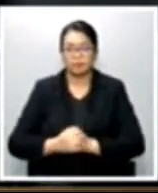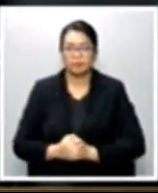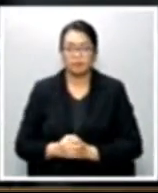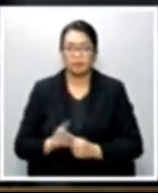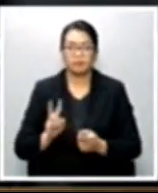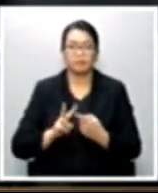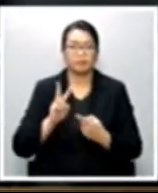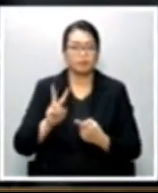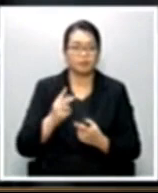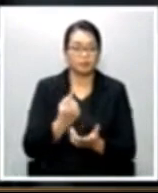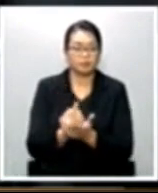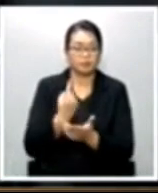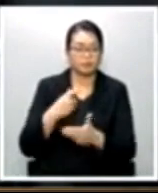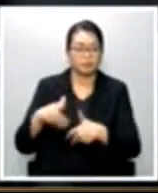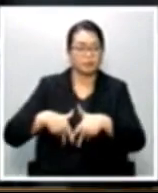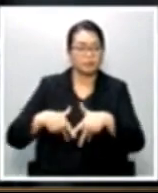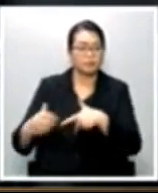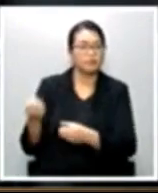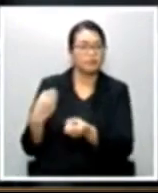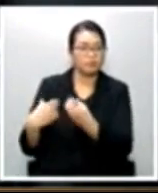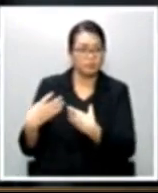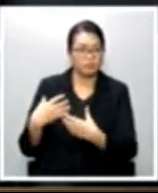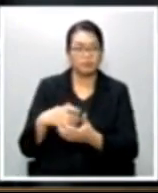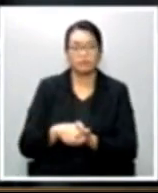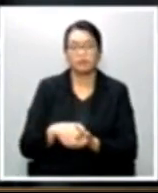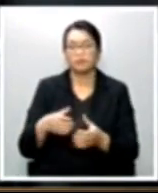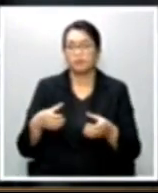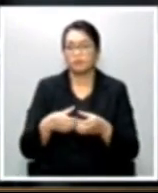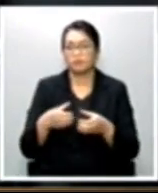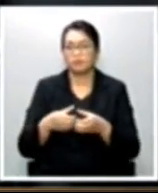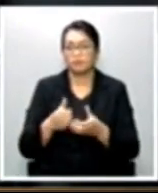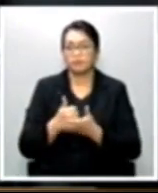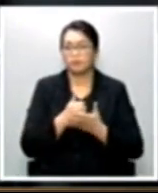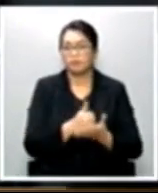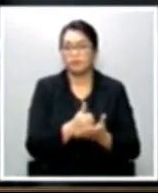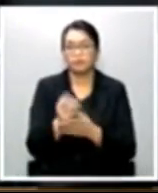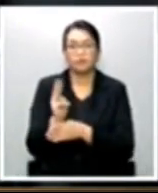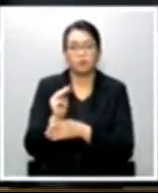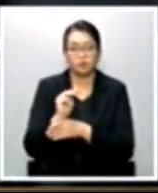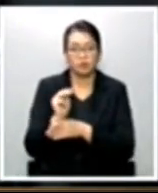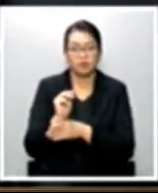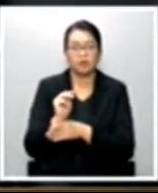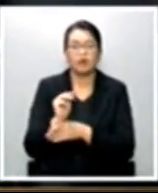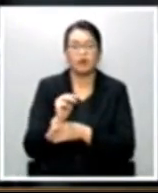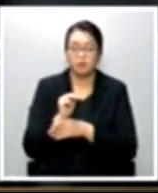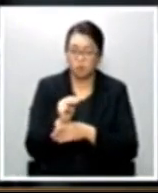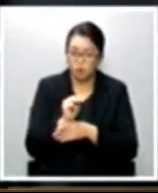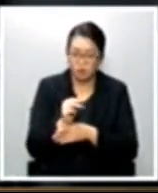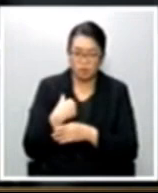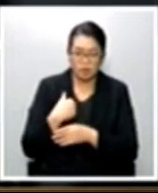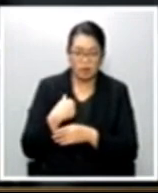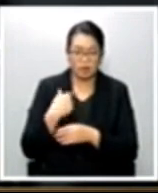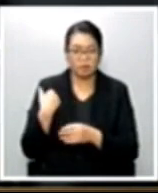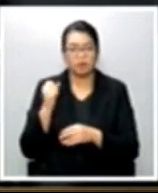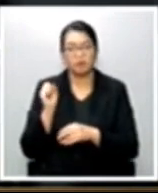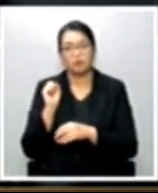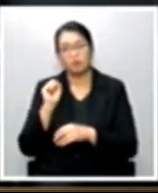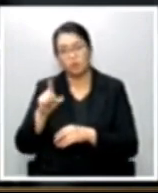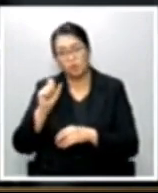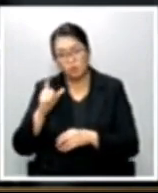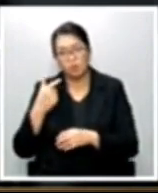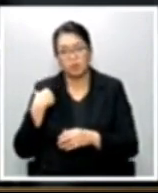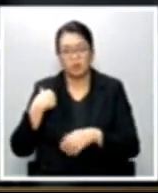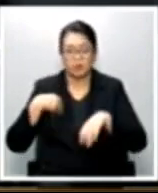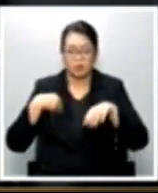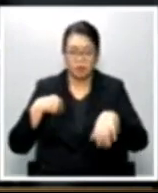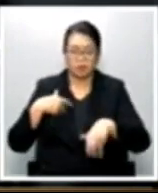จะพูดแทนจากพี่น้องชาวอปปรทั่วประเทศนะครับซึ่งเป็นคนที่ช่วยดูแลการสัญจรเวล